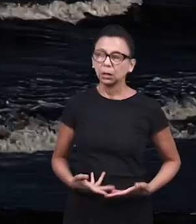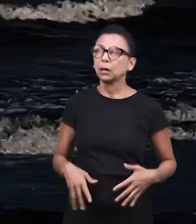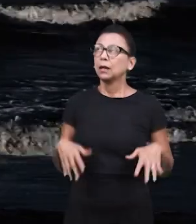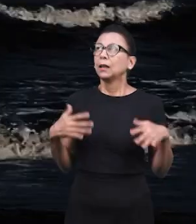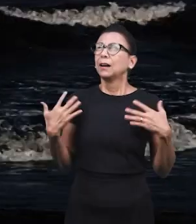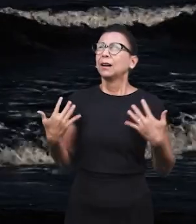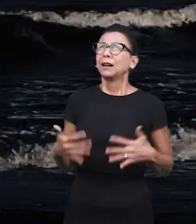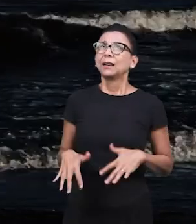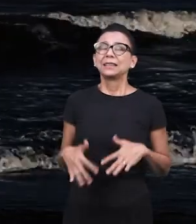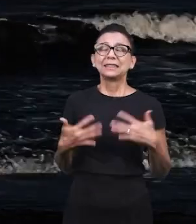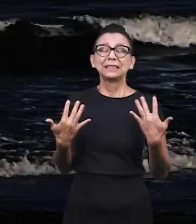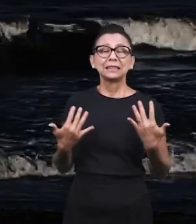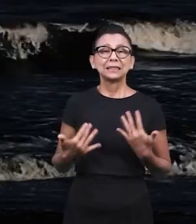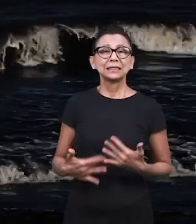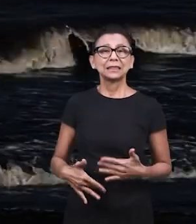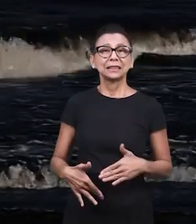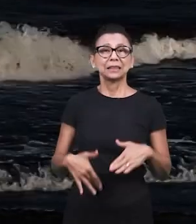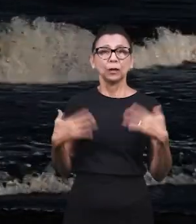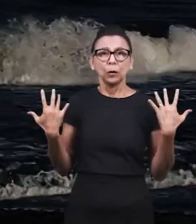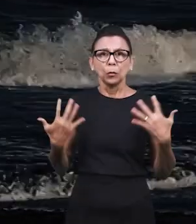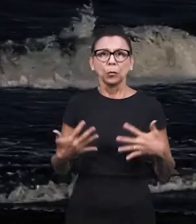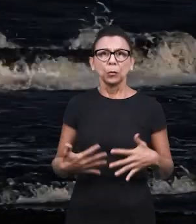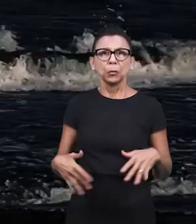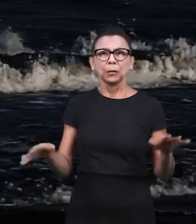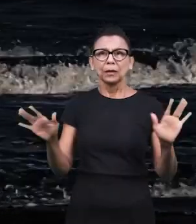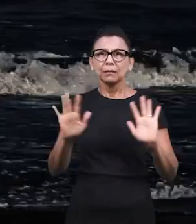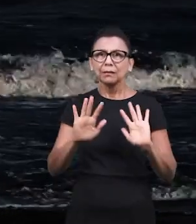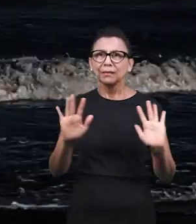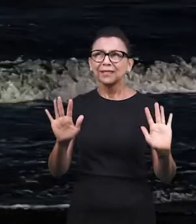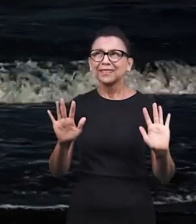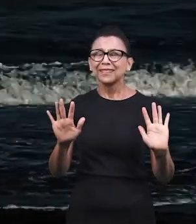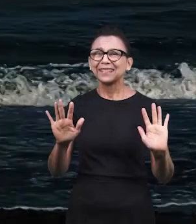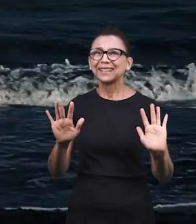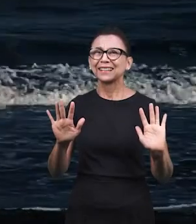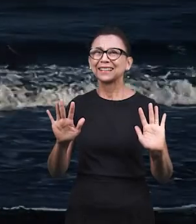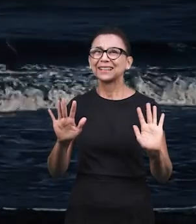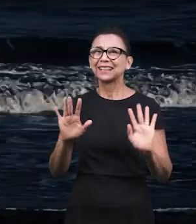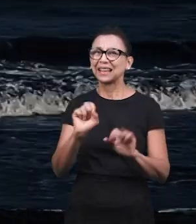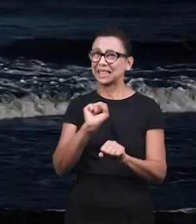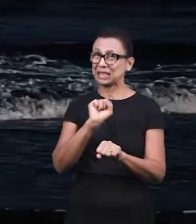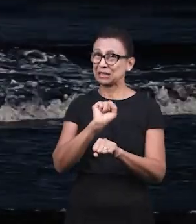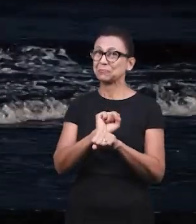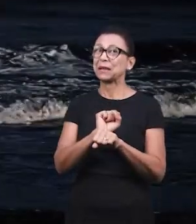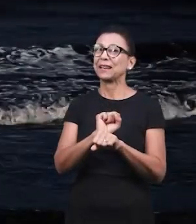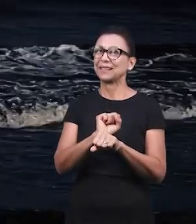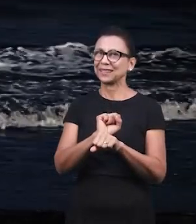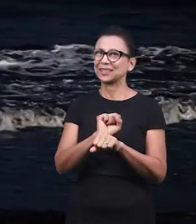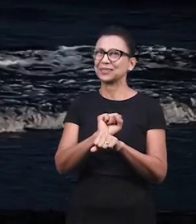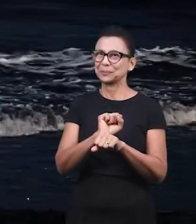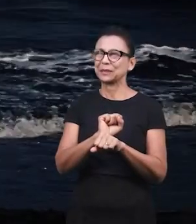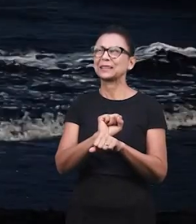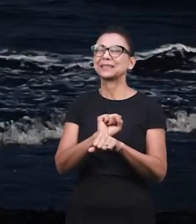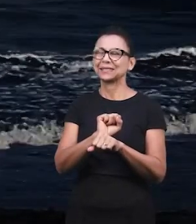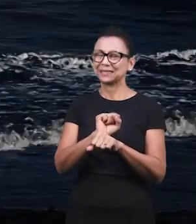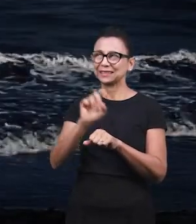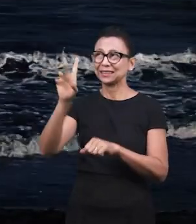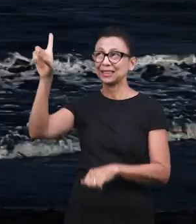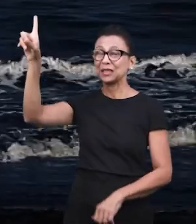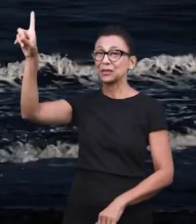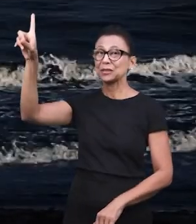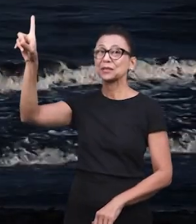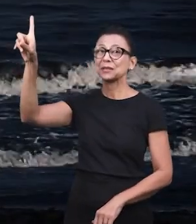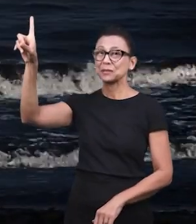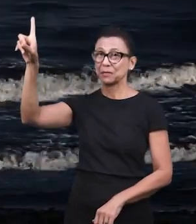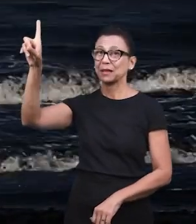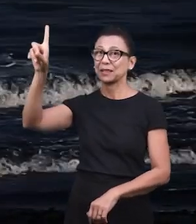Alma cansada, não desesperes, espera em Deus, espera